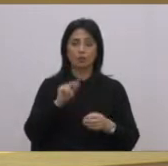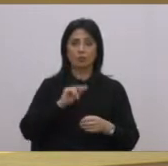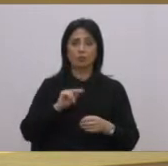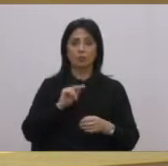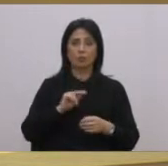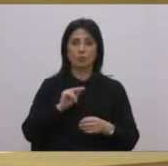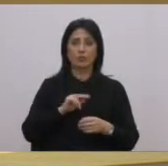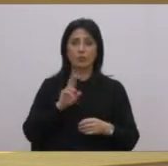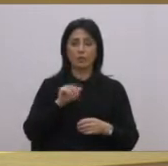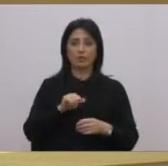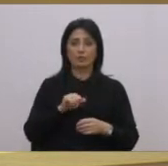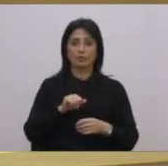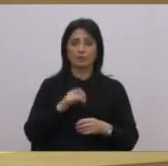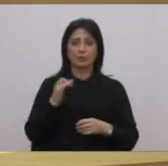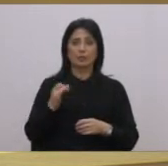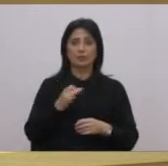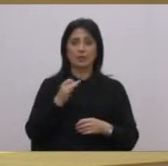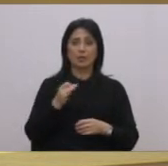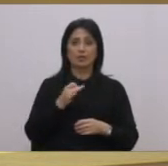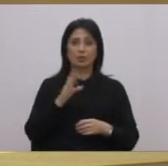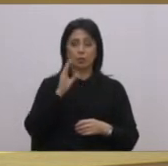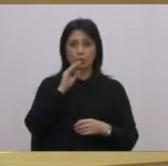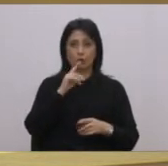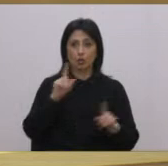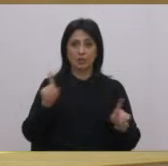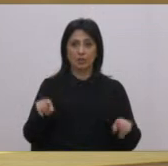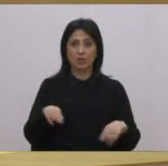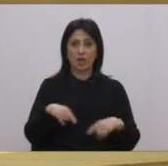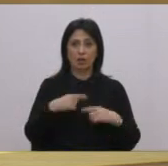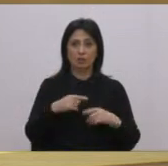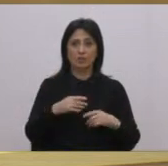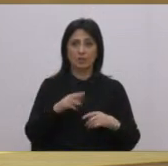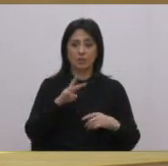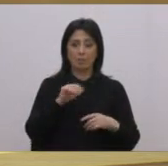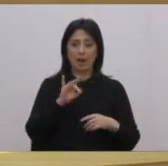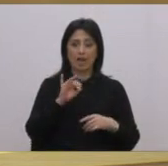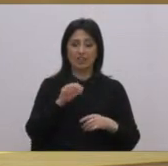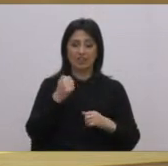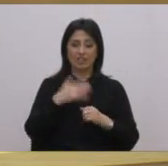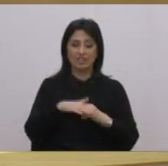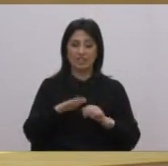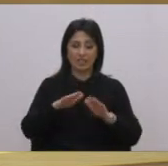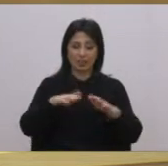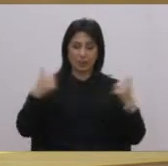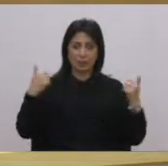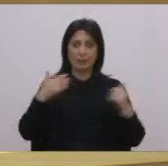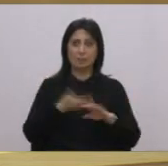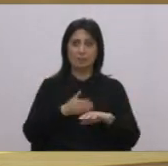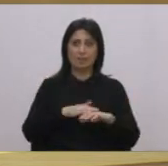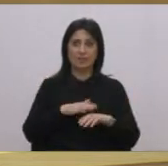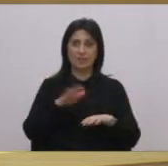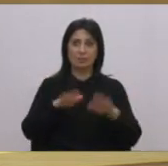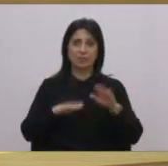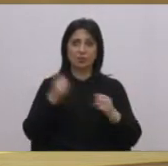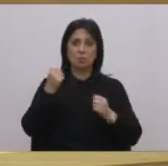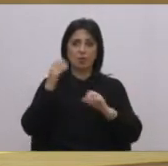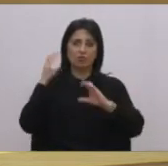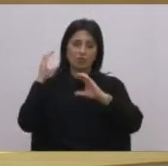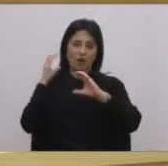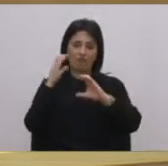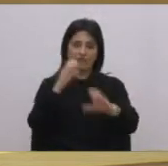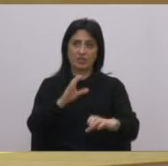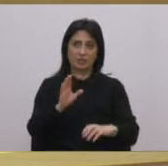მუშაობდი, და მაინტერესებს როდის განხორციელდება, რომ მარტვილის ცენტრი განიტვირთოს მძიმეწონიანი